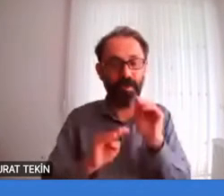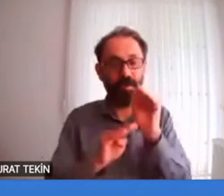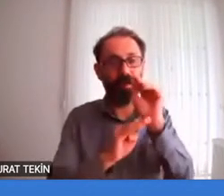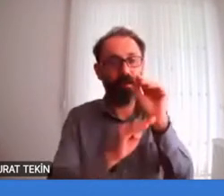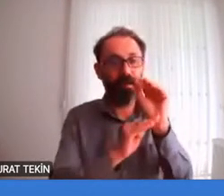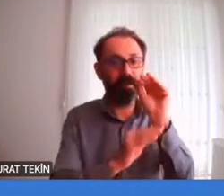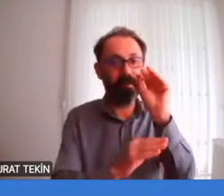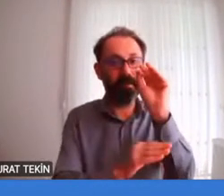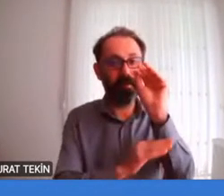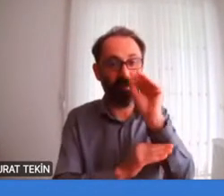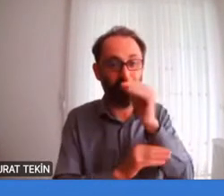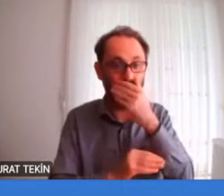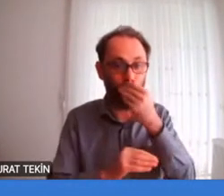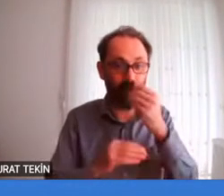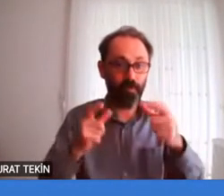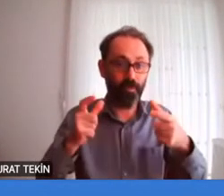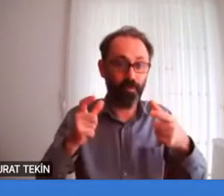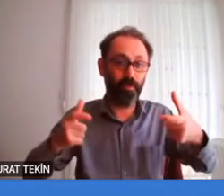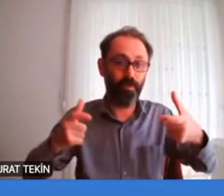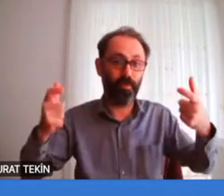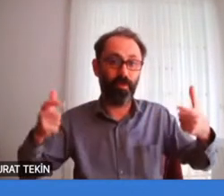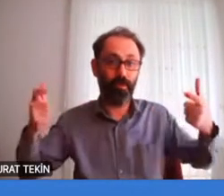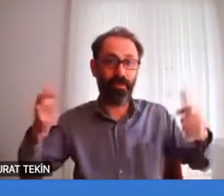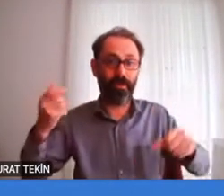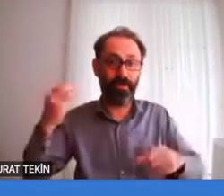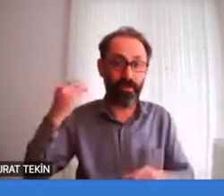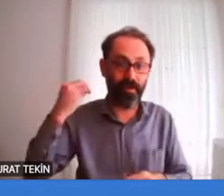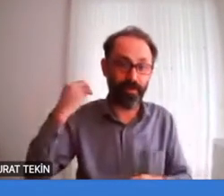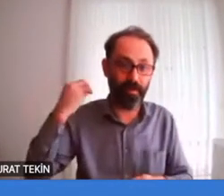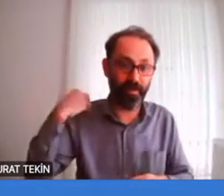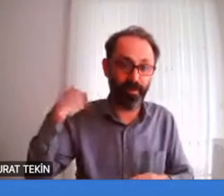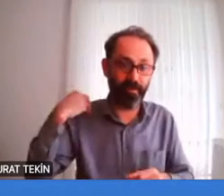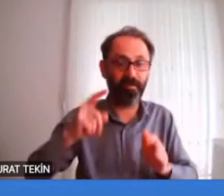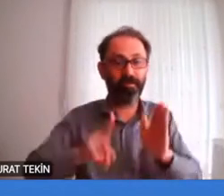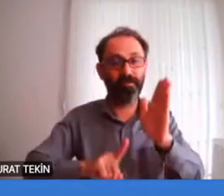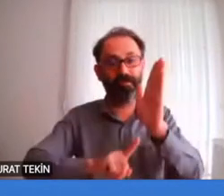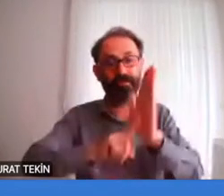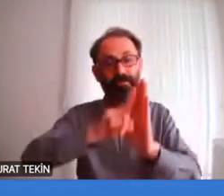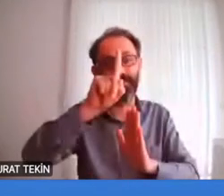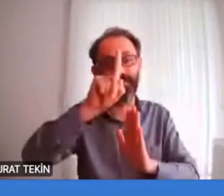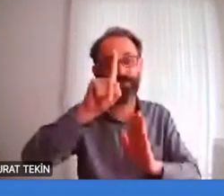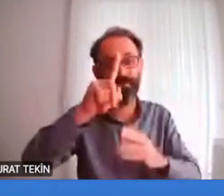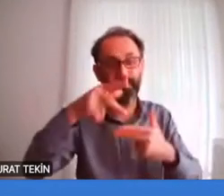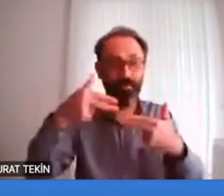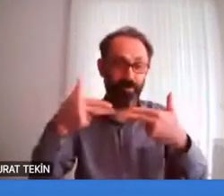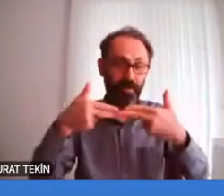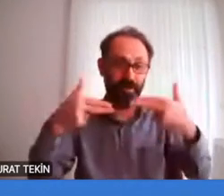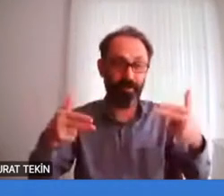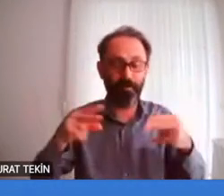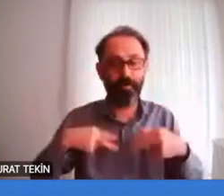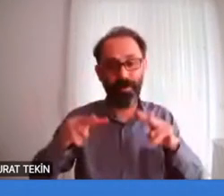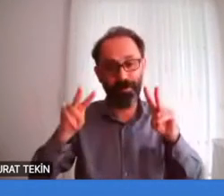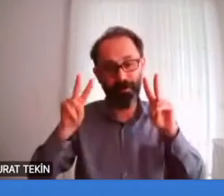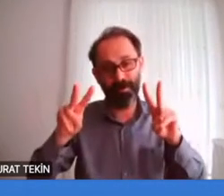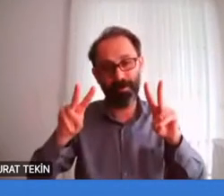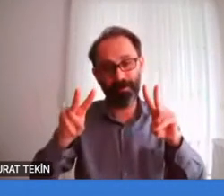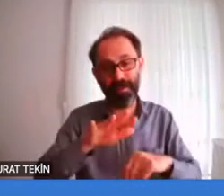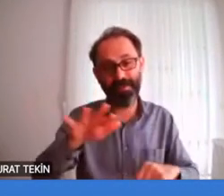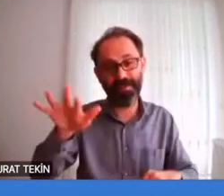alanını, hareket alanını genişleten, yeni bir ufuk açan bir başarı olarak hikayeyi görüyorum. Teşekkür ediyorum.